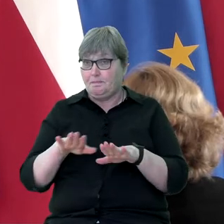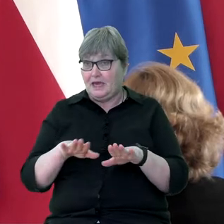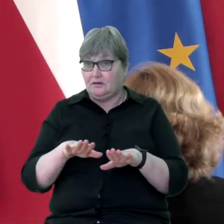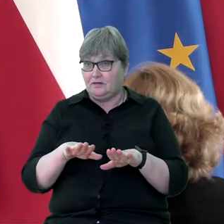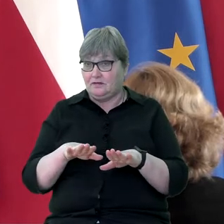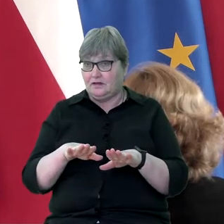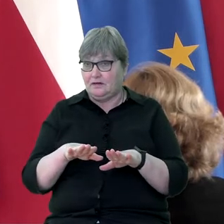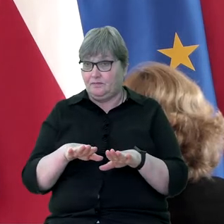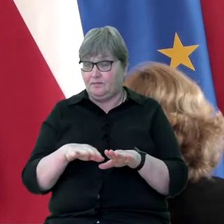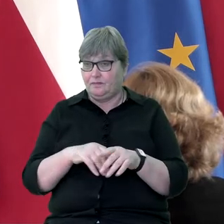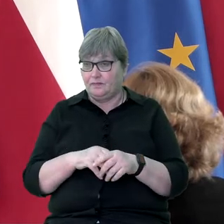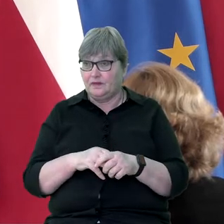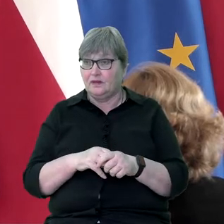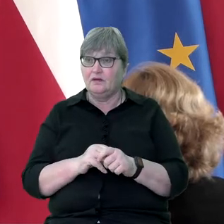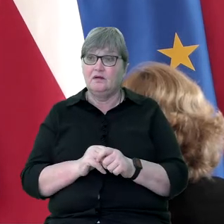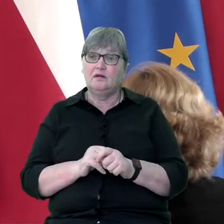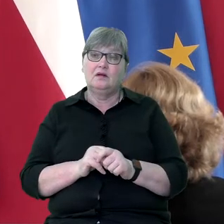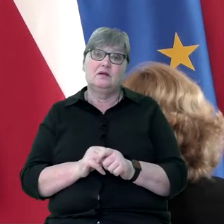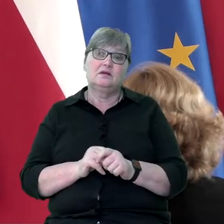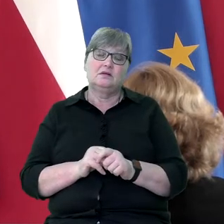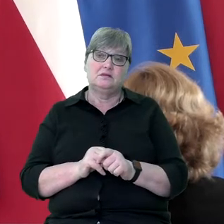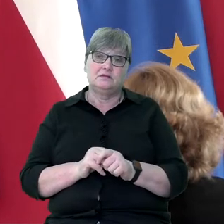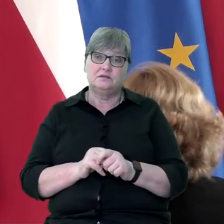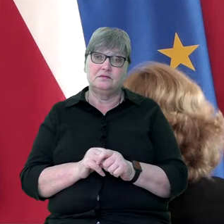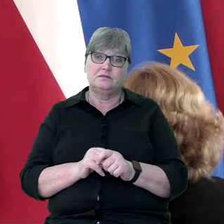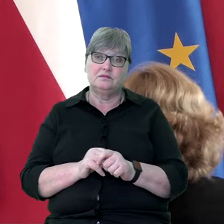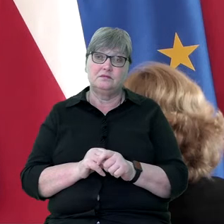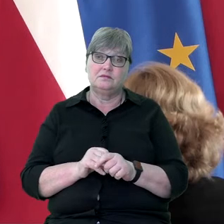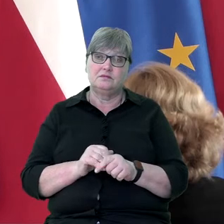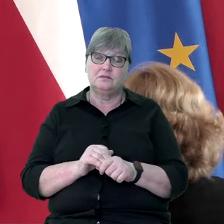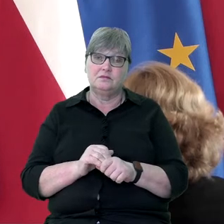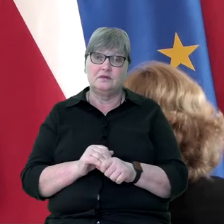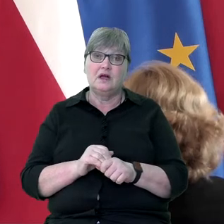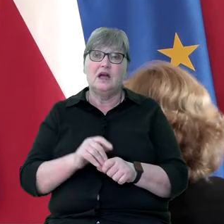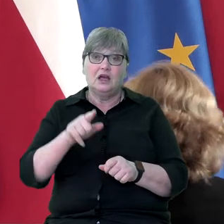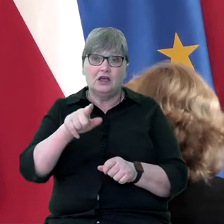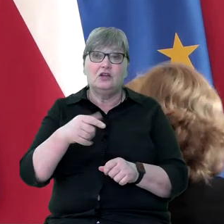poważniejszą niż innych tych rządów, nazwijmy to, czy komitetów